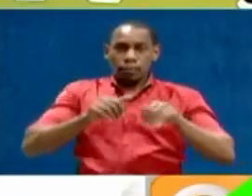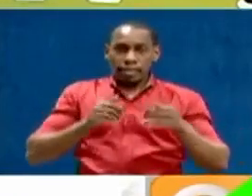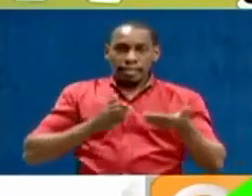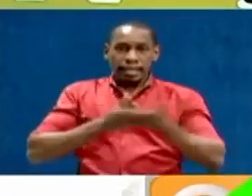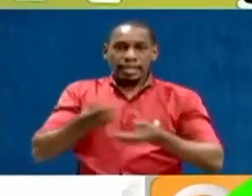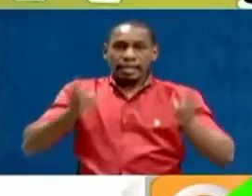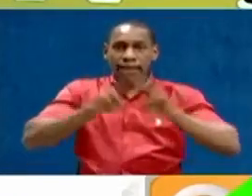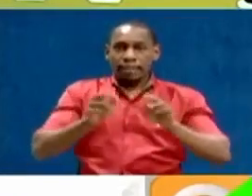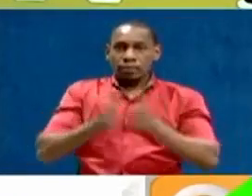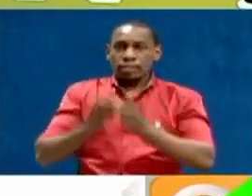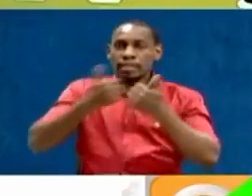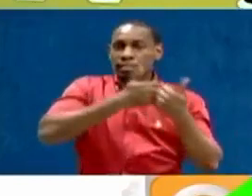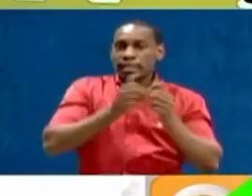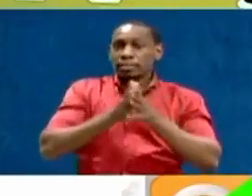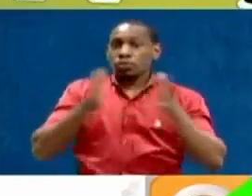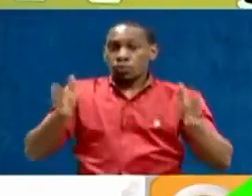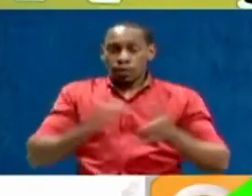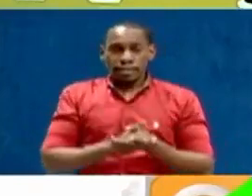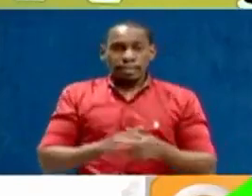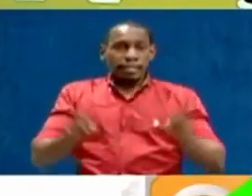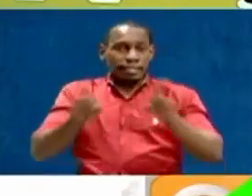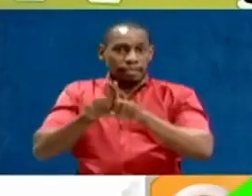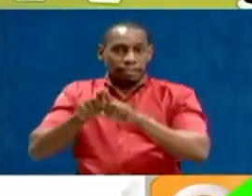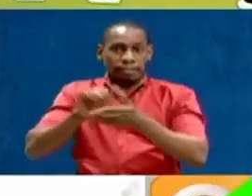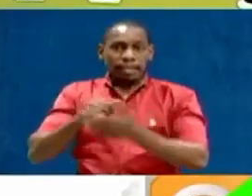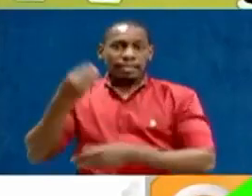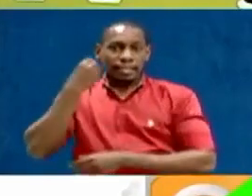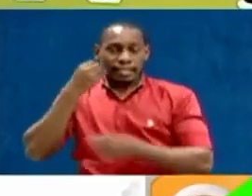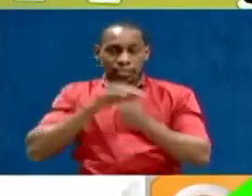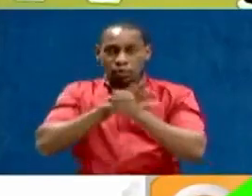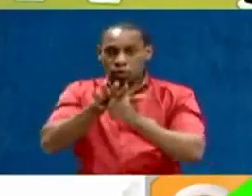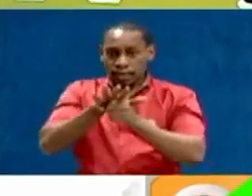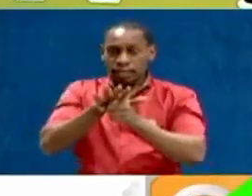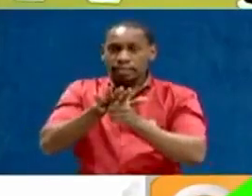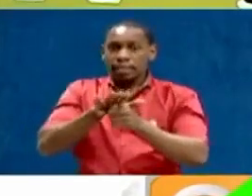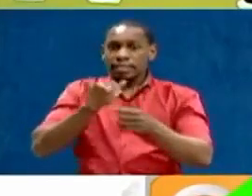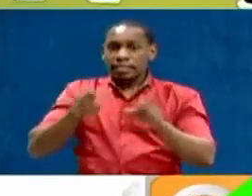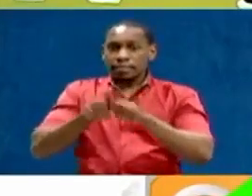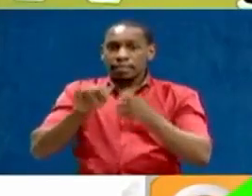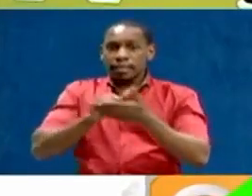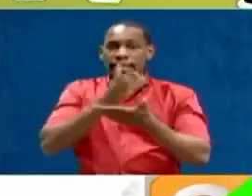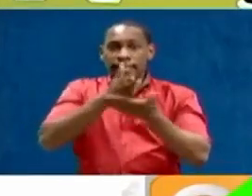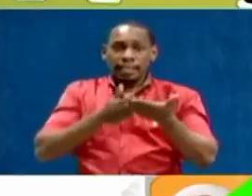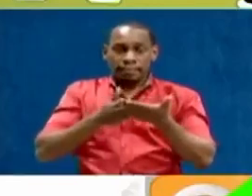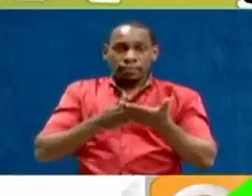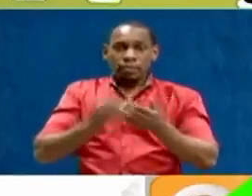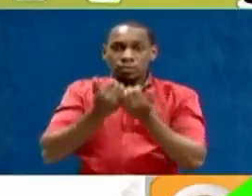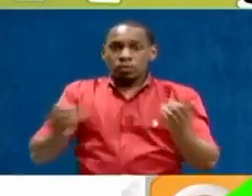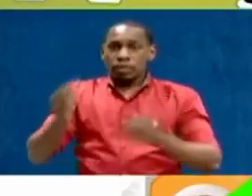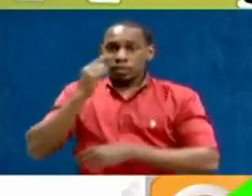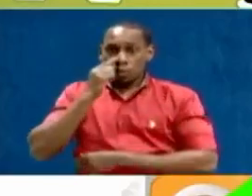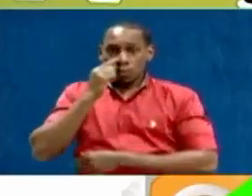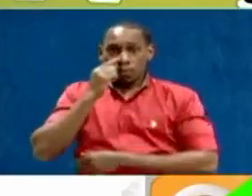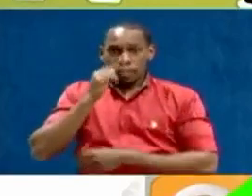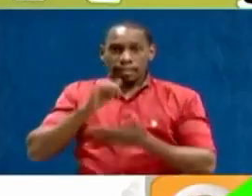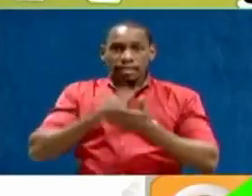haki itendeke, imekuwa changamoto kubwa kwao. Isitoshe, ugonjwa wa COVID-19 umesababisha baadhi ya makao ya watoto